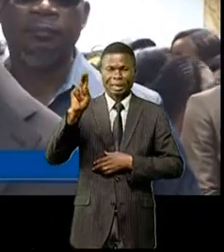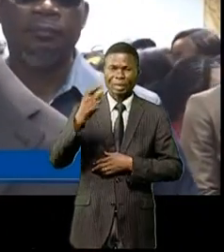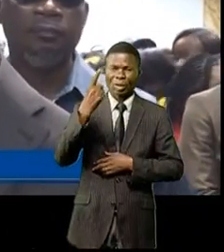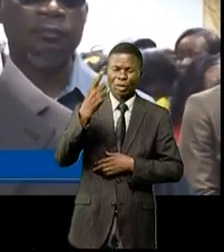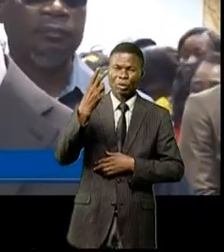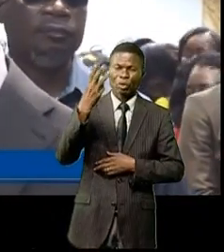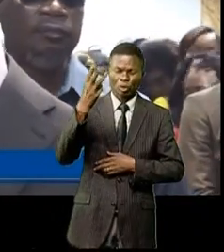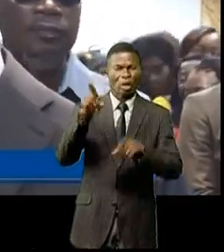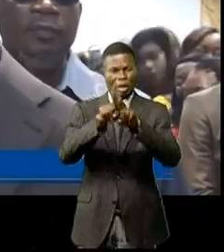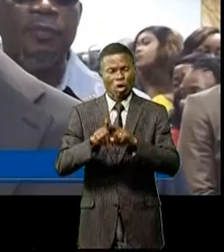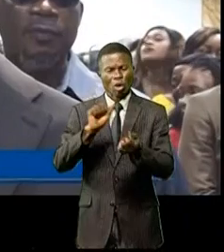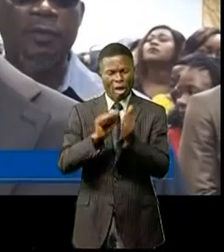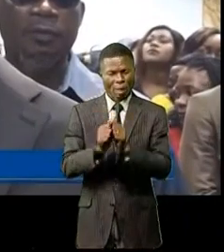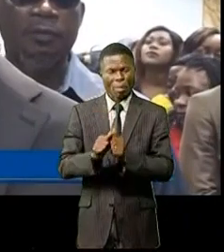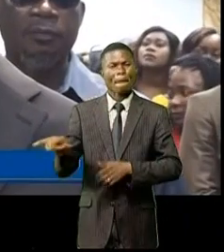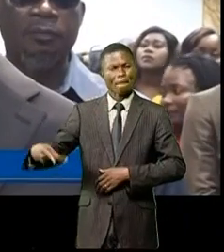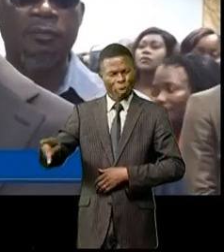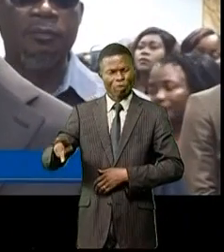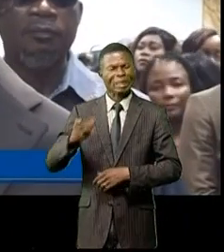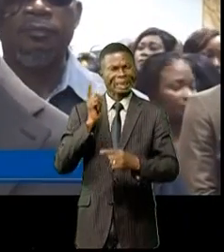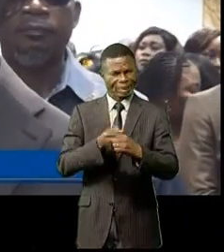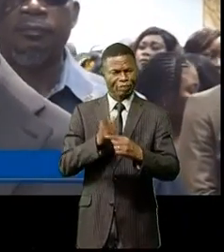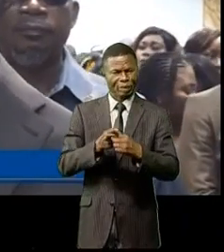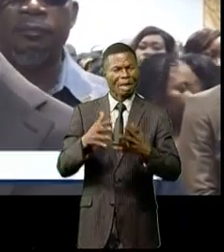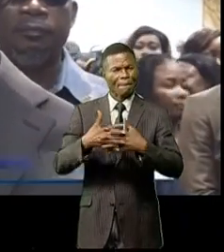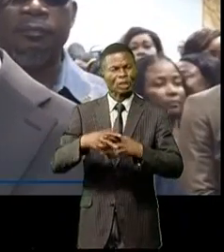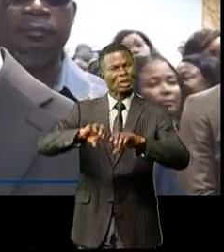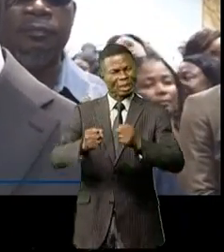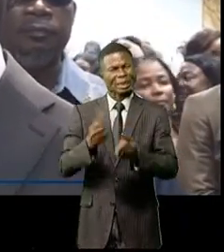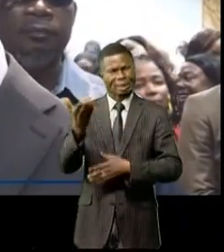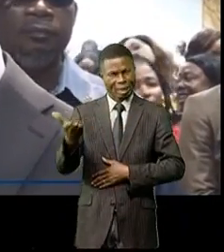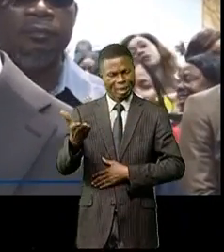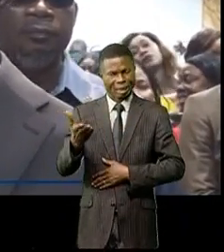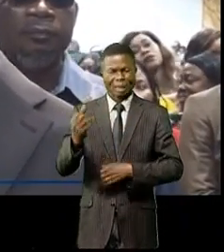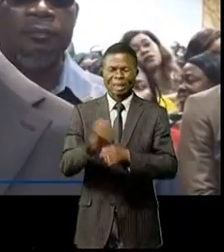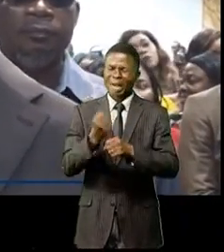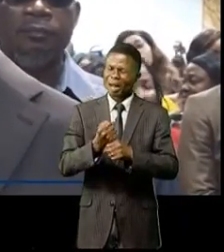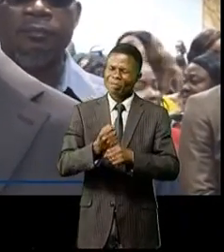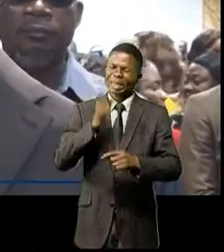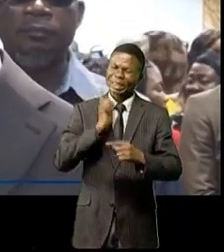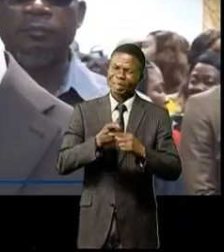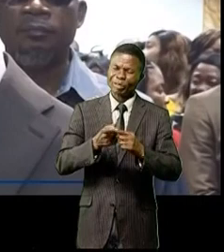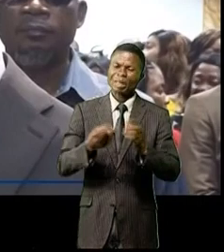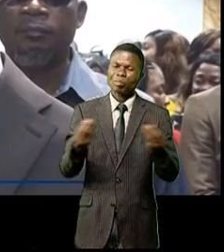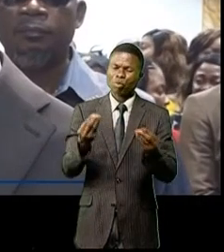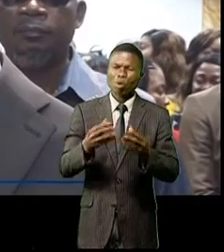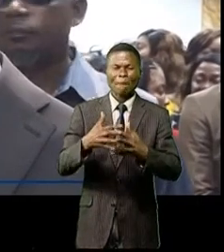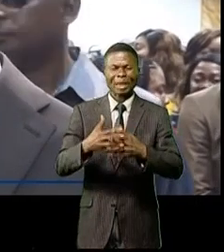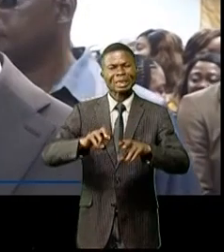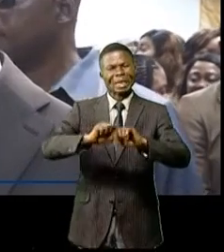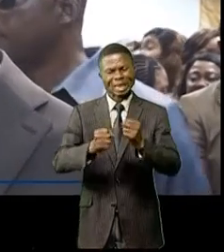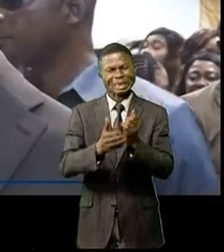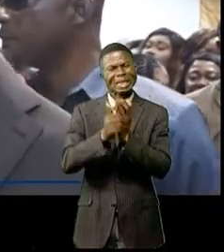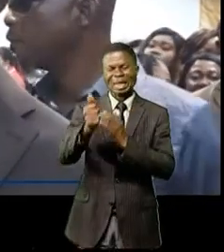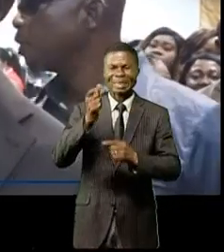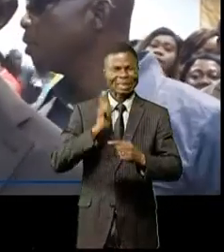les problèmes techniques se posent. L'outil de travail a vieilli. Cette vétusté ne permet pas de faire un travail de qualité, professionnel. Je crois que l'autorité en est